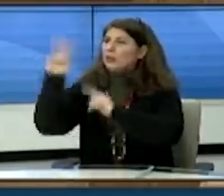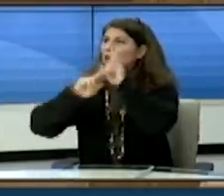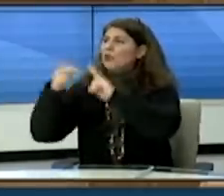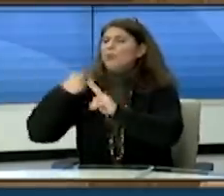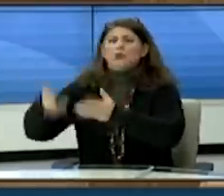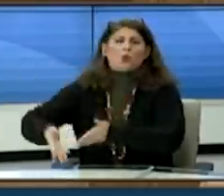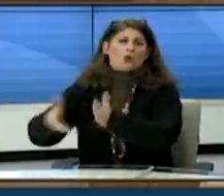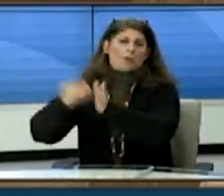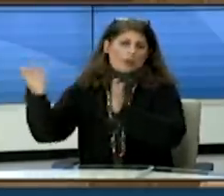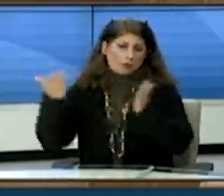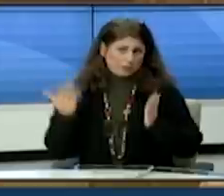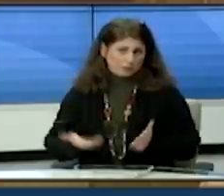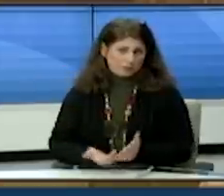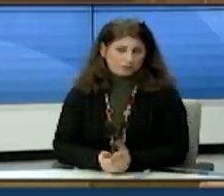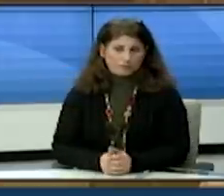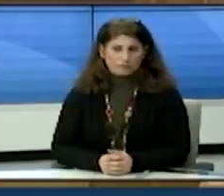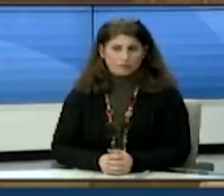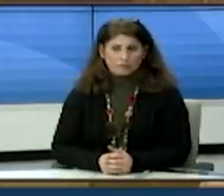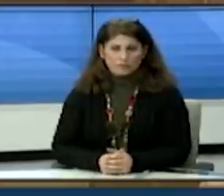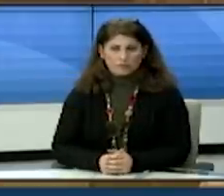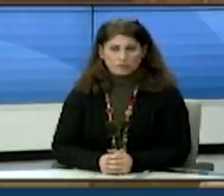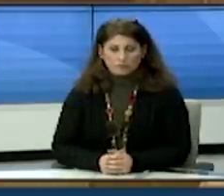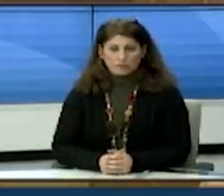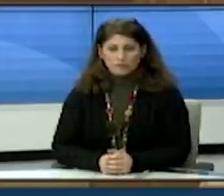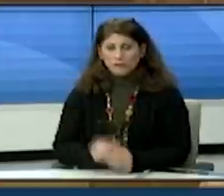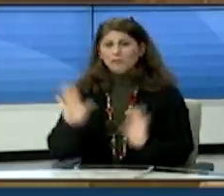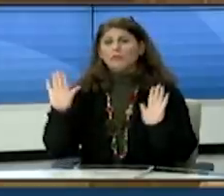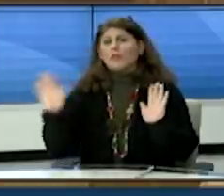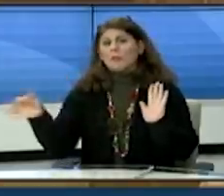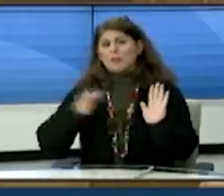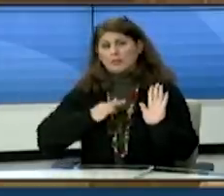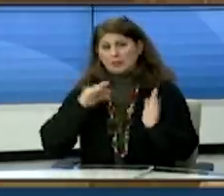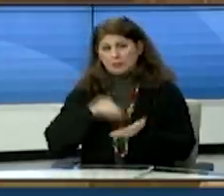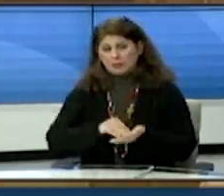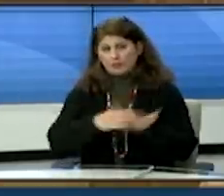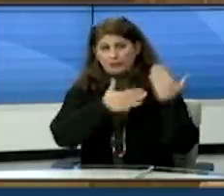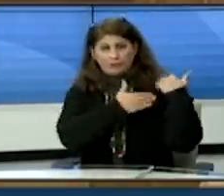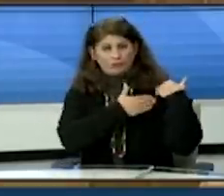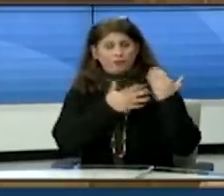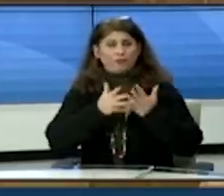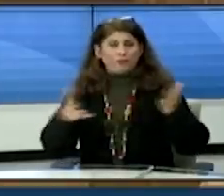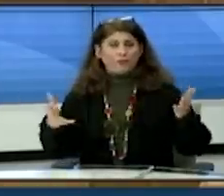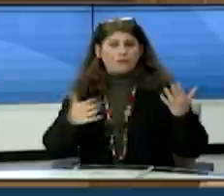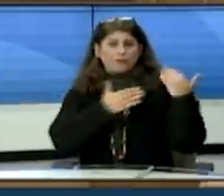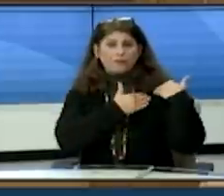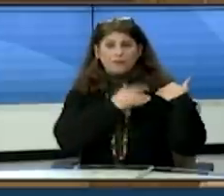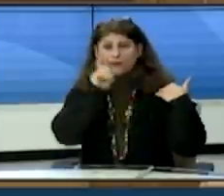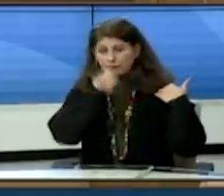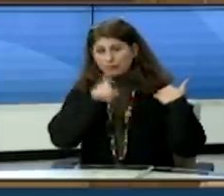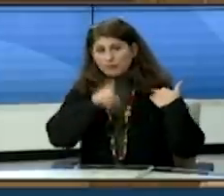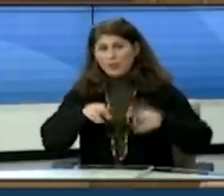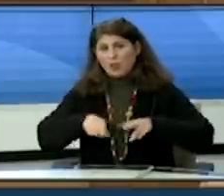όπως τώρα. Και μη μας πείτε ξανά για τις ευθύνες τις μεγάλες της Αττικής